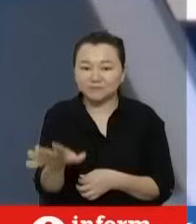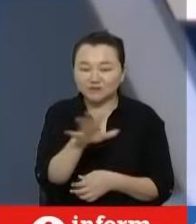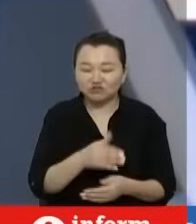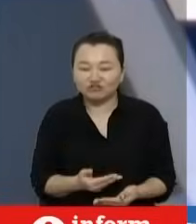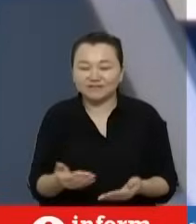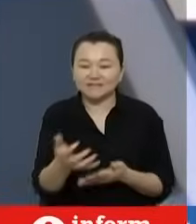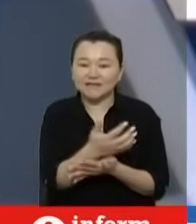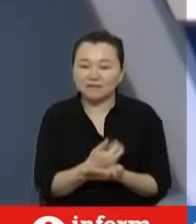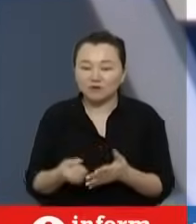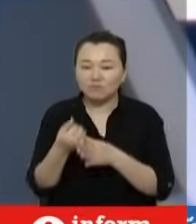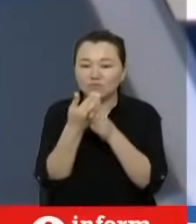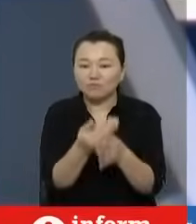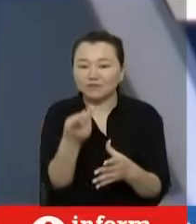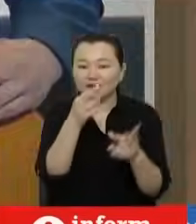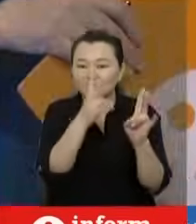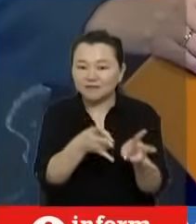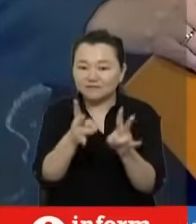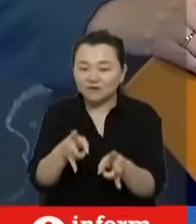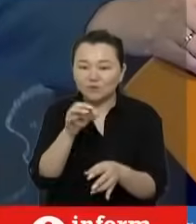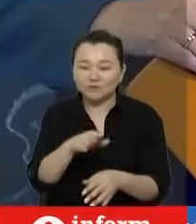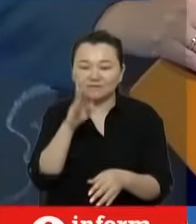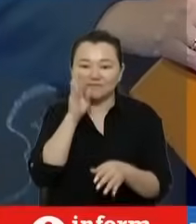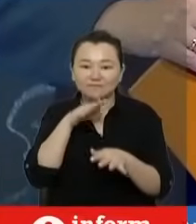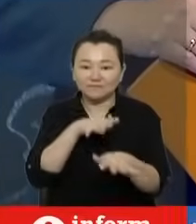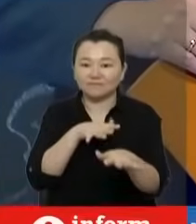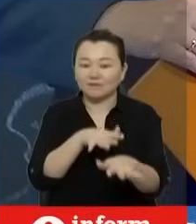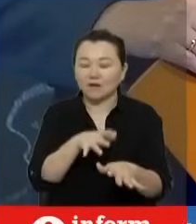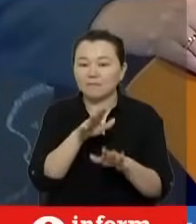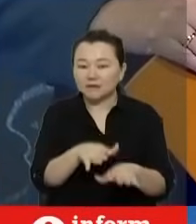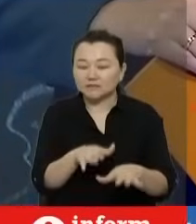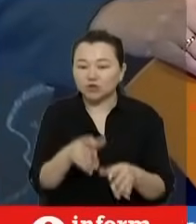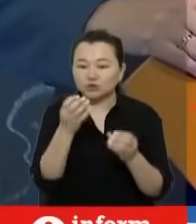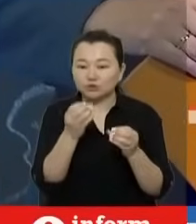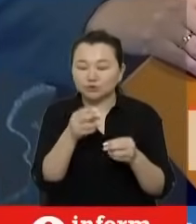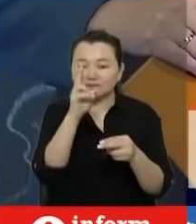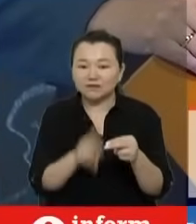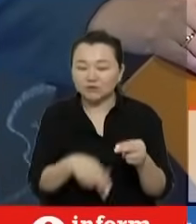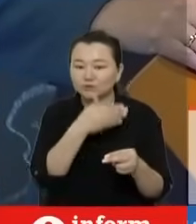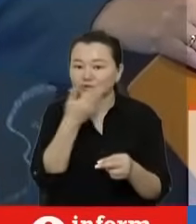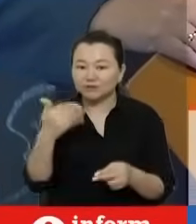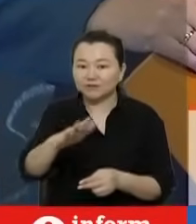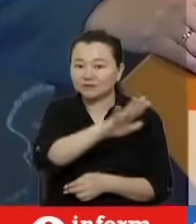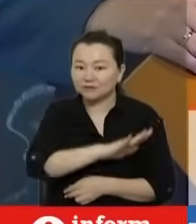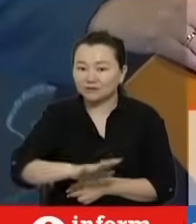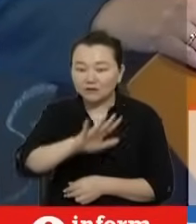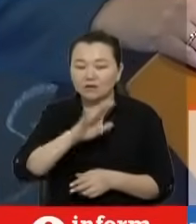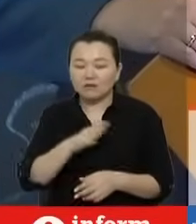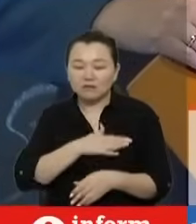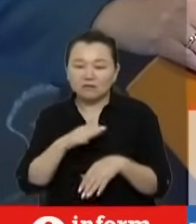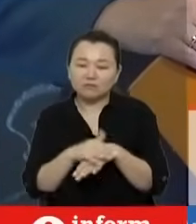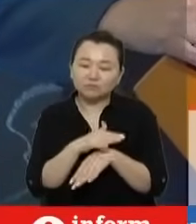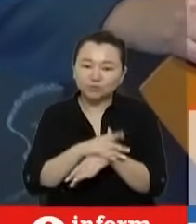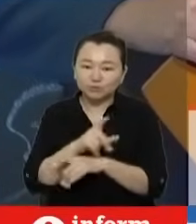собирают гуманитарную помощь для пострадавших от паводка. Пик половодья в регионе еще не пройден. Волонтеры и общественные организации